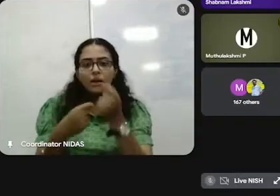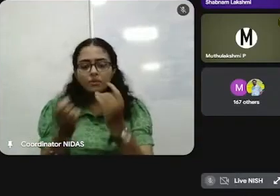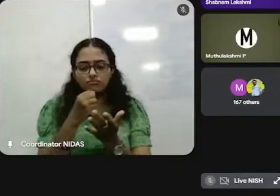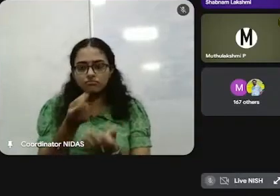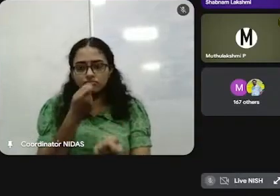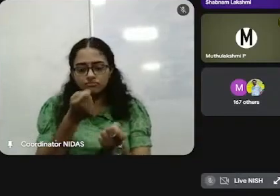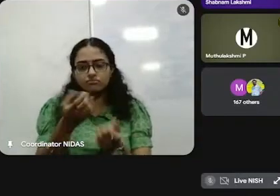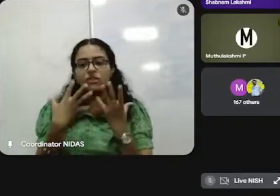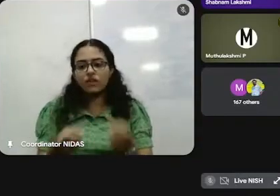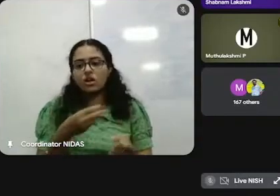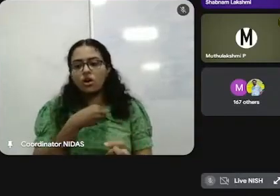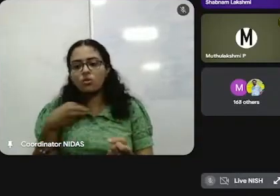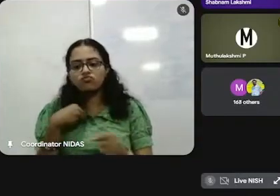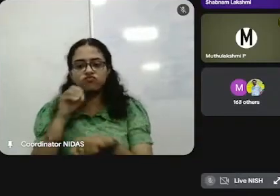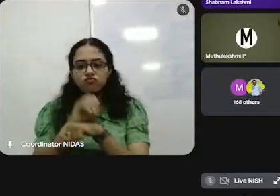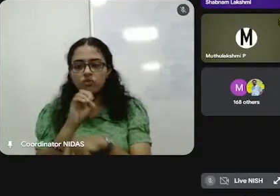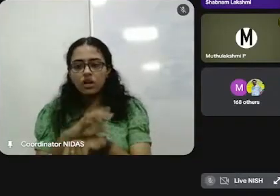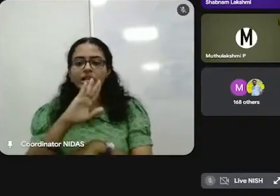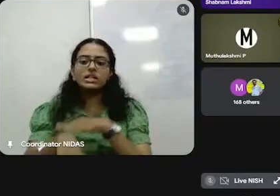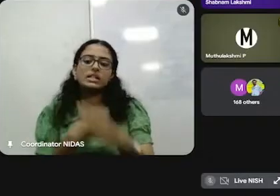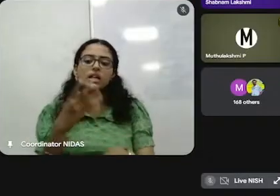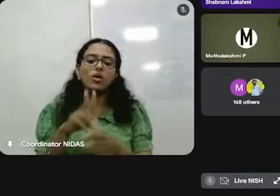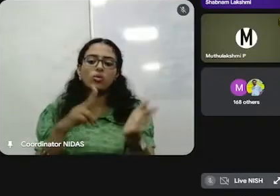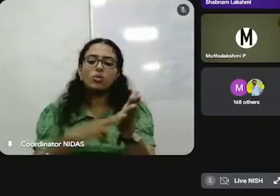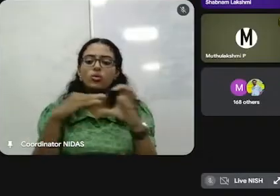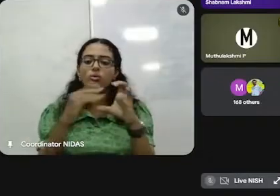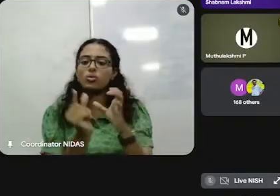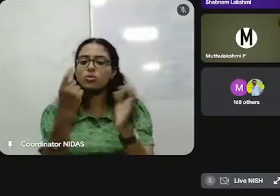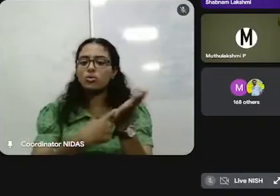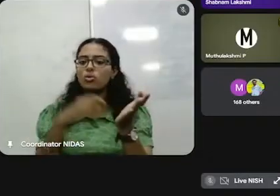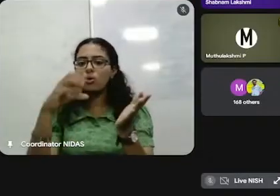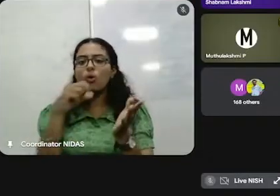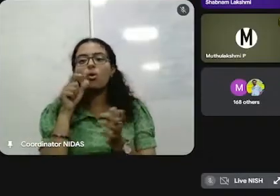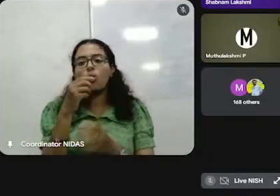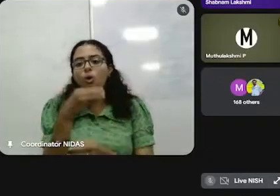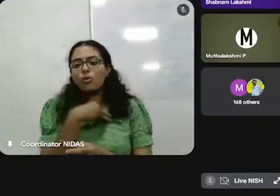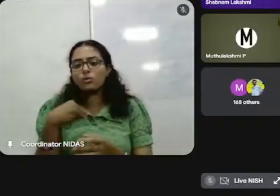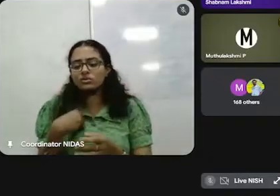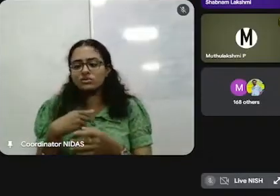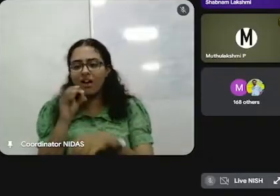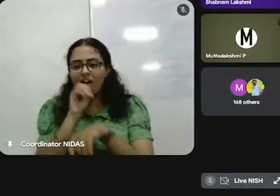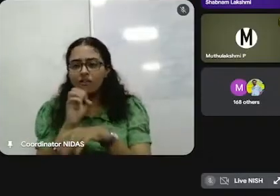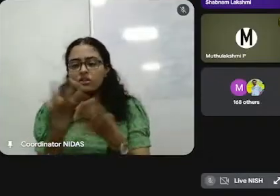ഡോക്ടറിന്റെ അഡ്വൈസോട് കൂടി മാത്രം, പ്രത്യേകിച്ച് ഒരു ന്യൂറോളജിസ്റ്റിന്റെ അഡ്വൈസോട് കൂടി മാത്രം ഇത് ചെയ്യുക.